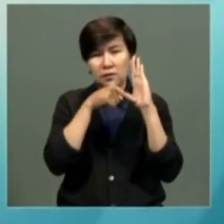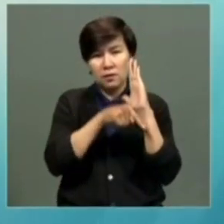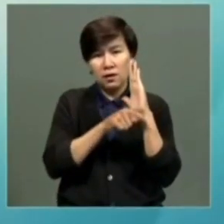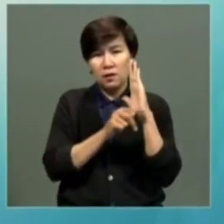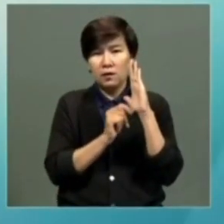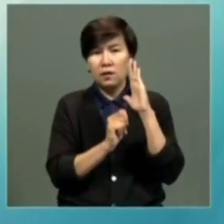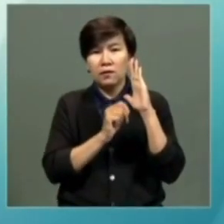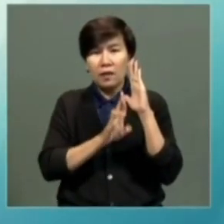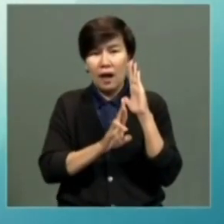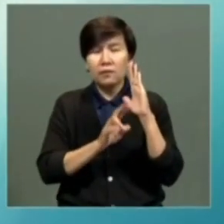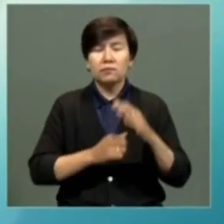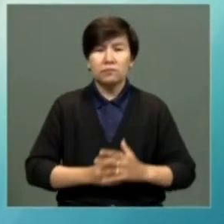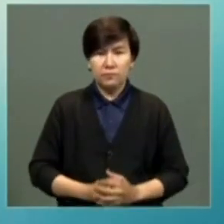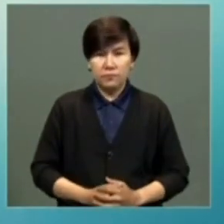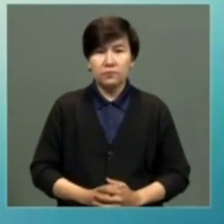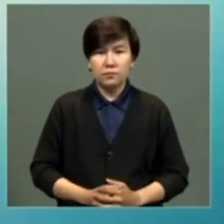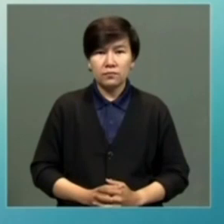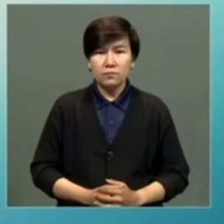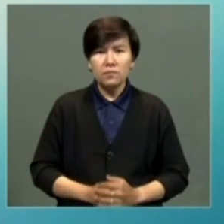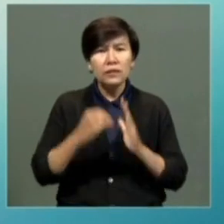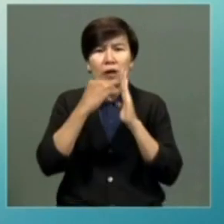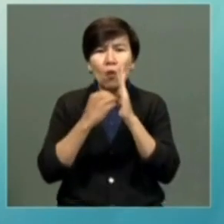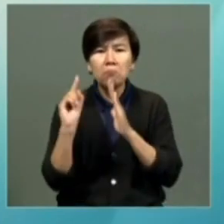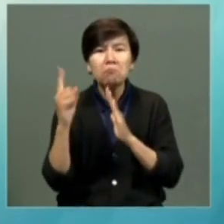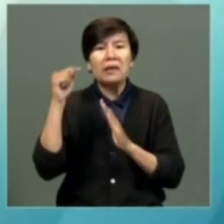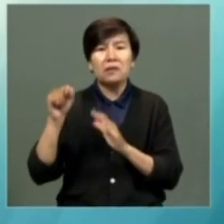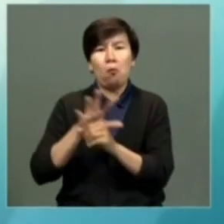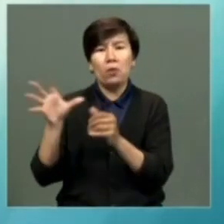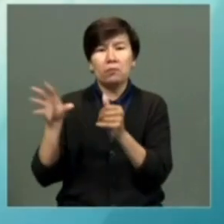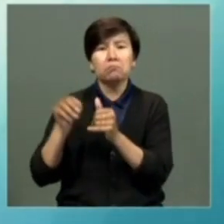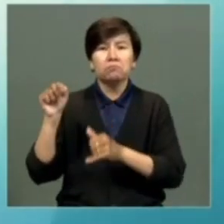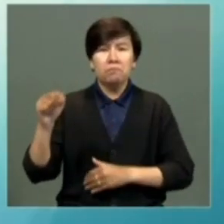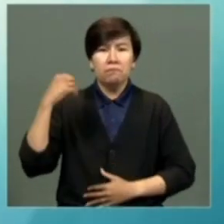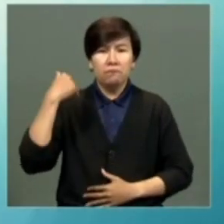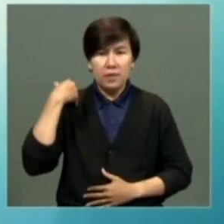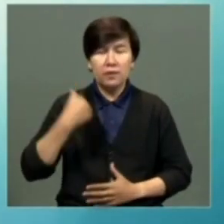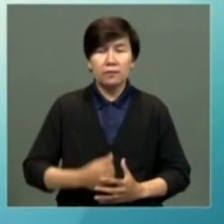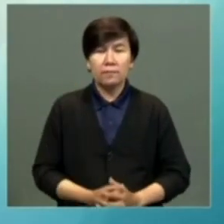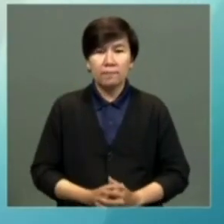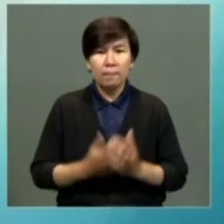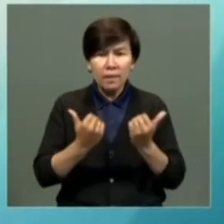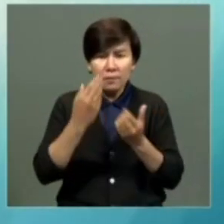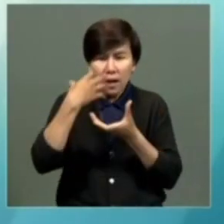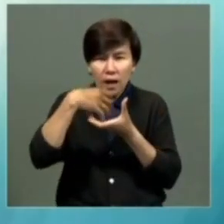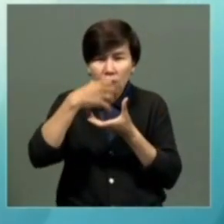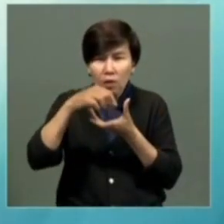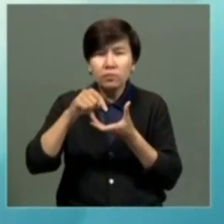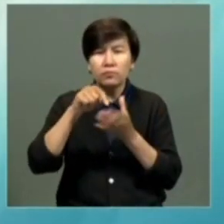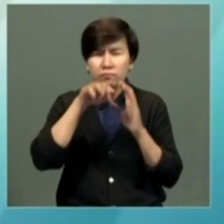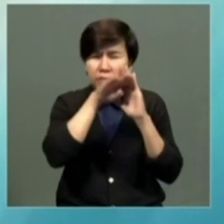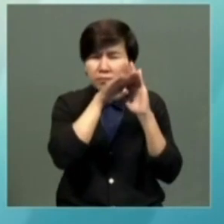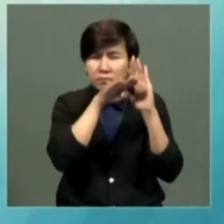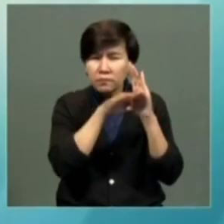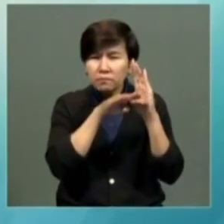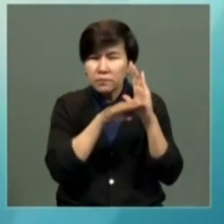ซึ่งตรงนี้ก็อย่างในรายละเอียดจะมาบอกกันอีกทีนะครับว่าเชื่อมโ